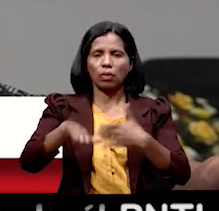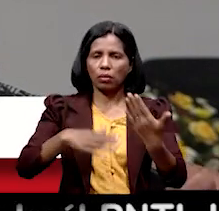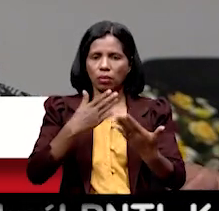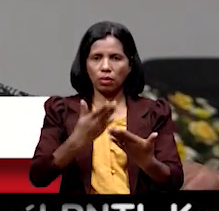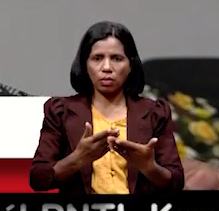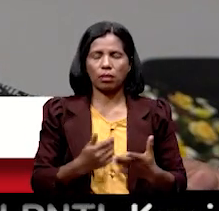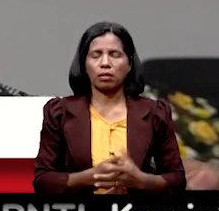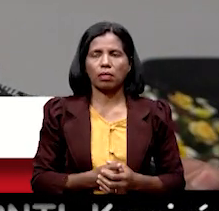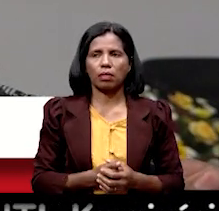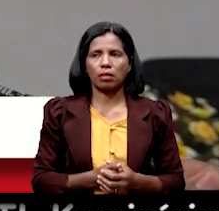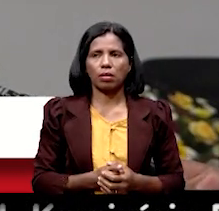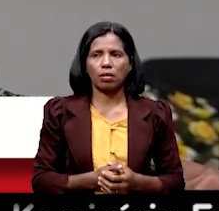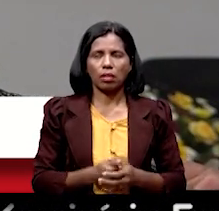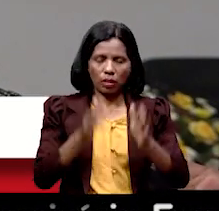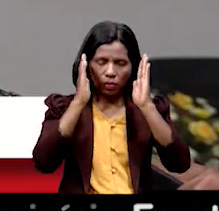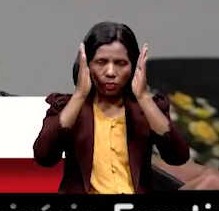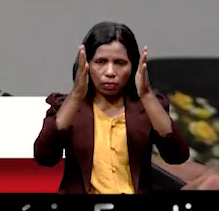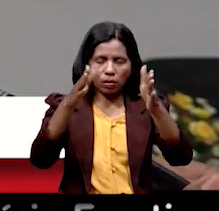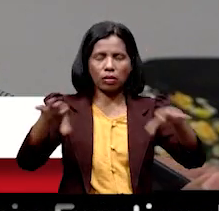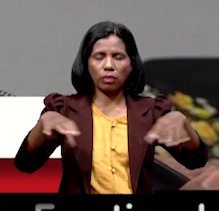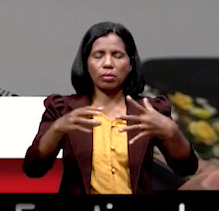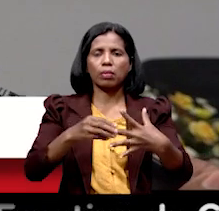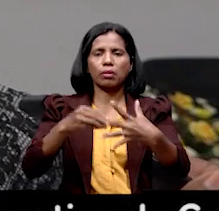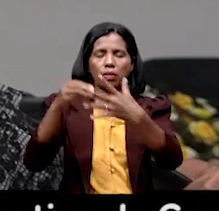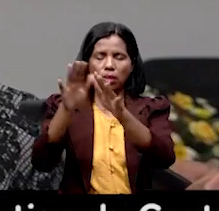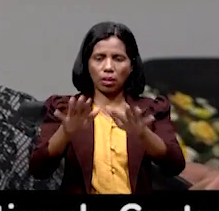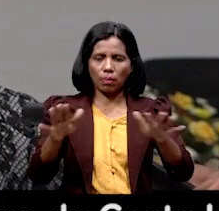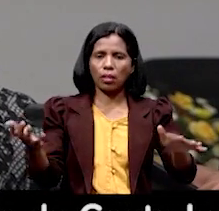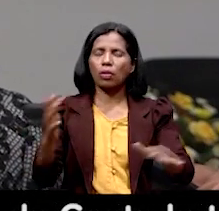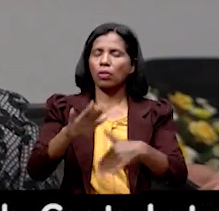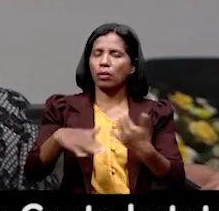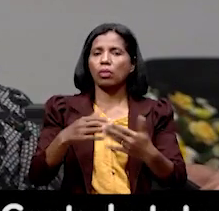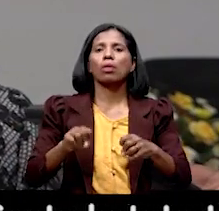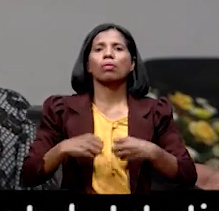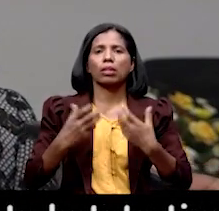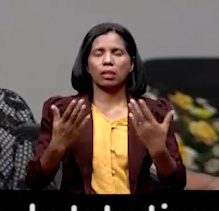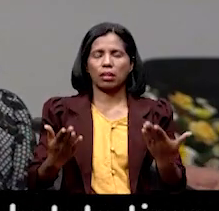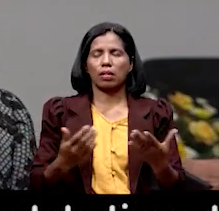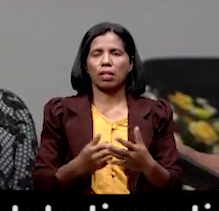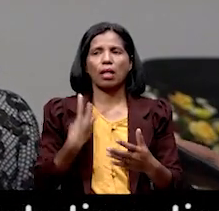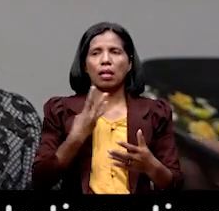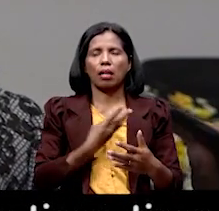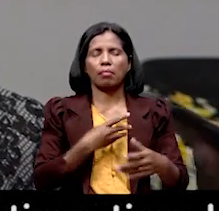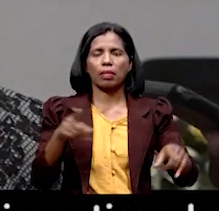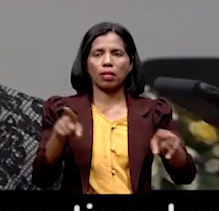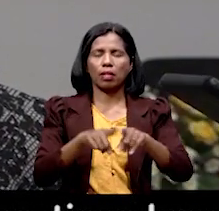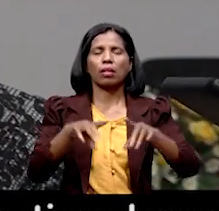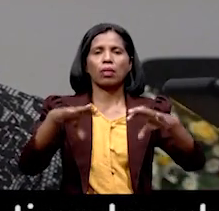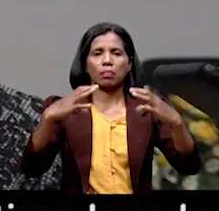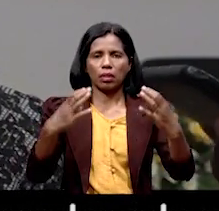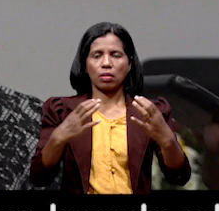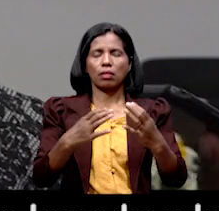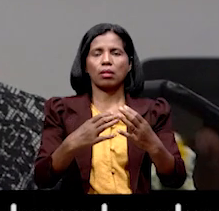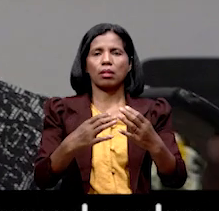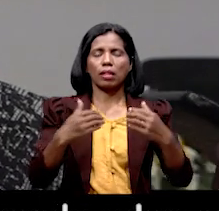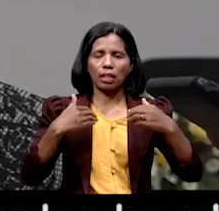maka iha fokas servisu spesifiku ba asuntu labarik niam. Oinsa maka ami hanesan komisaun nebe mak